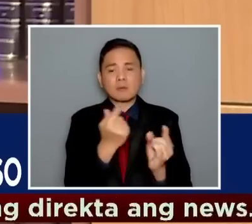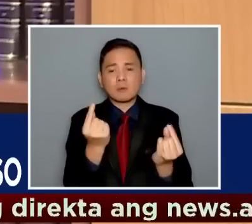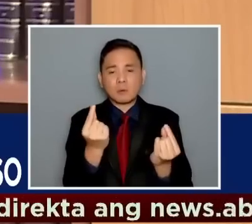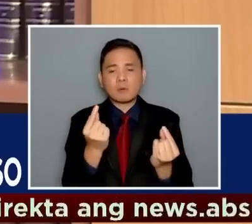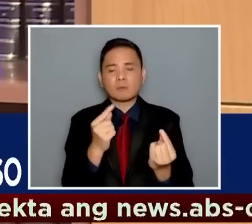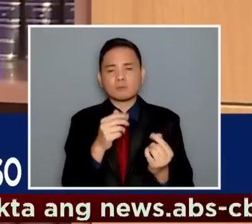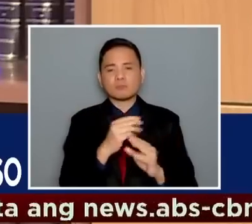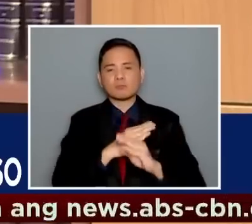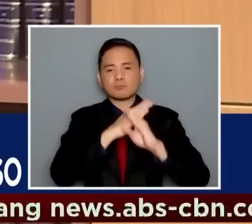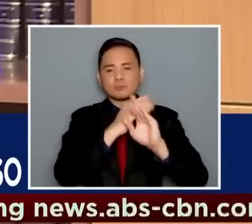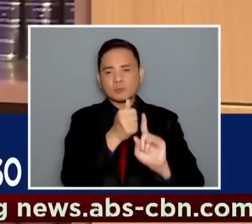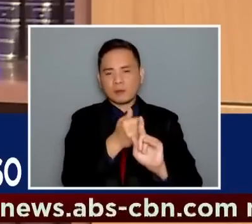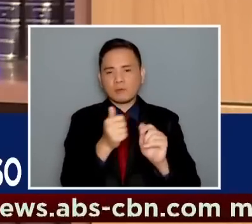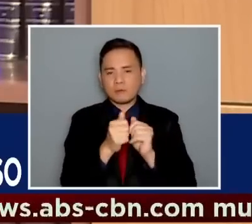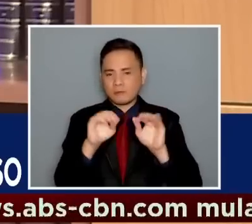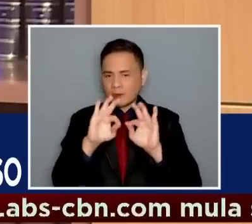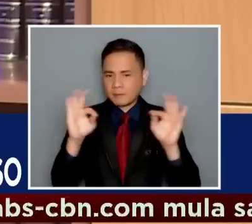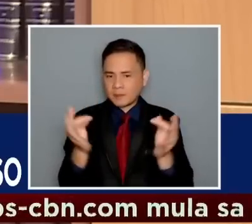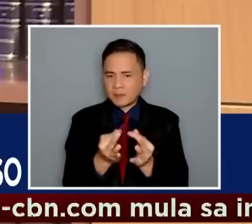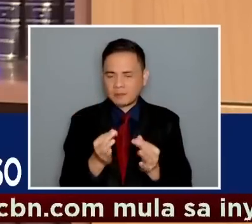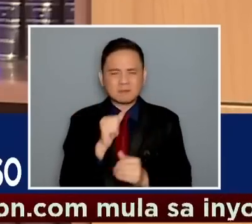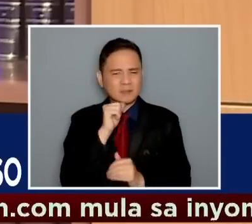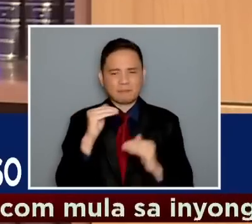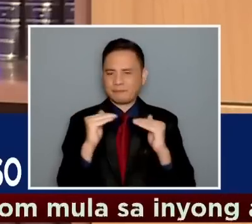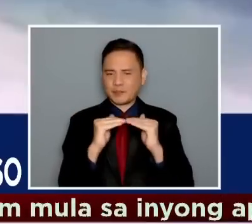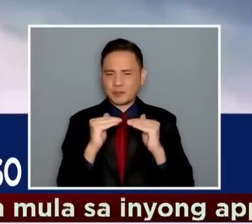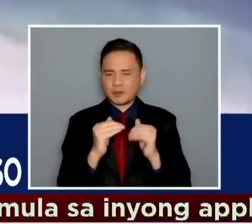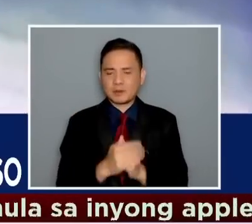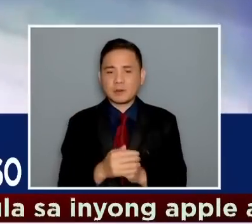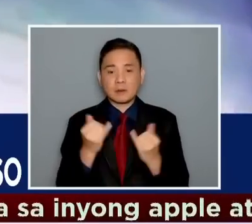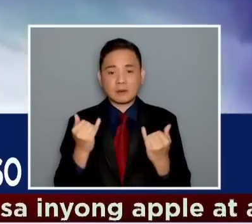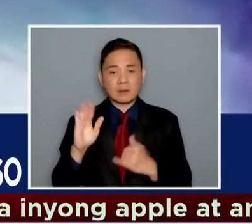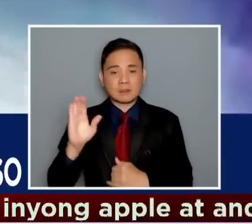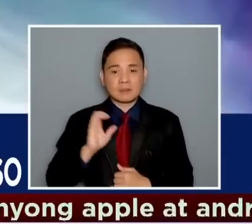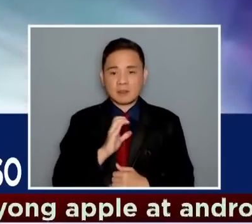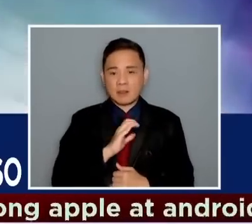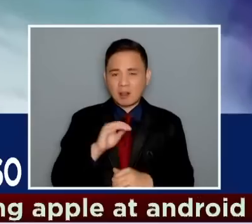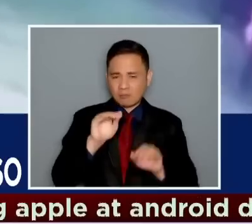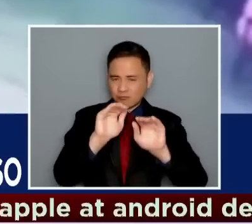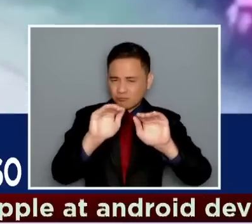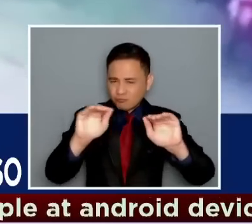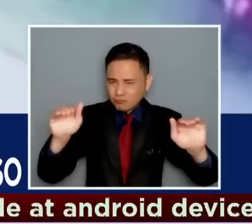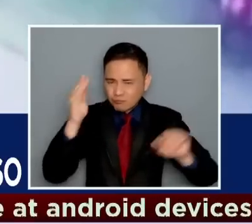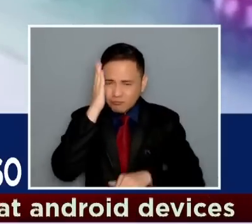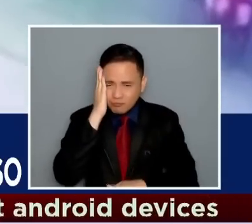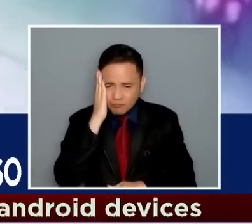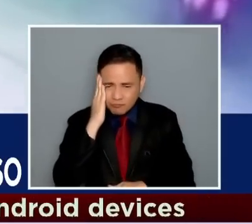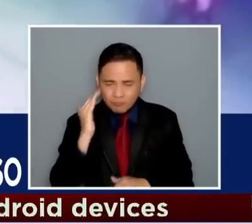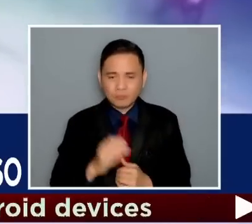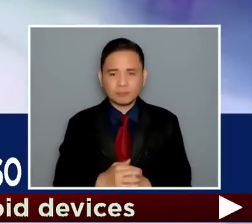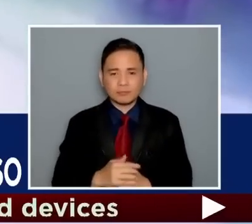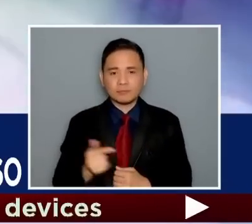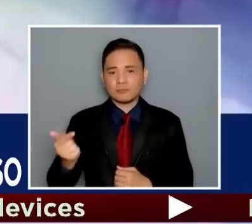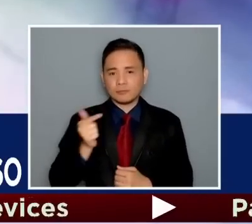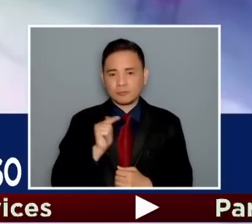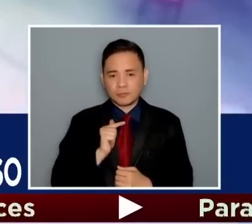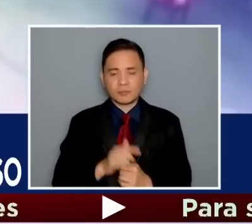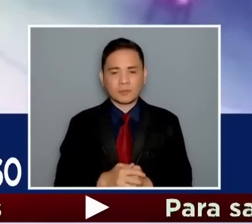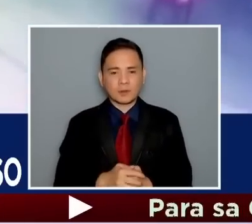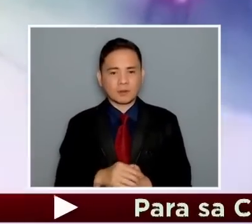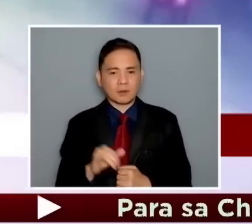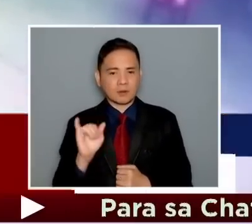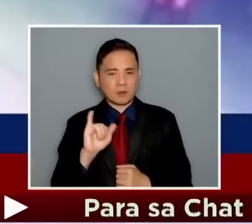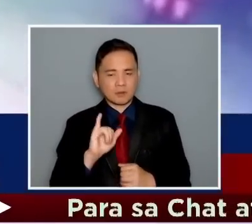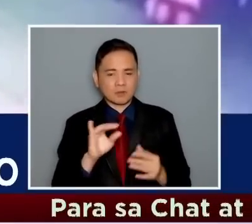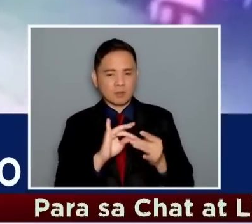family. Hindi naman patas yan, and we are appealing to his colleagues. Binatikos din ng kampo ni Teves ang pagdawit sa pangalan niya sa pagpatay